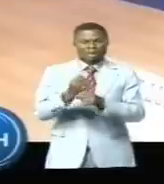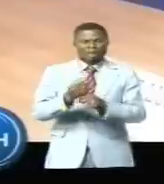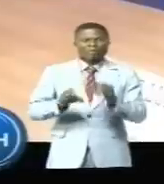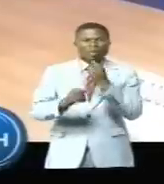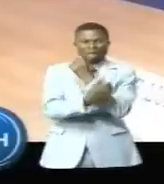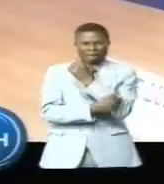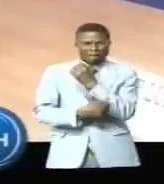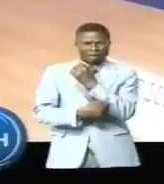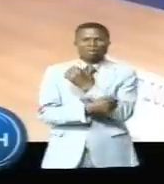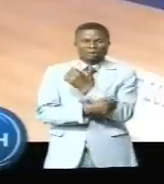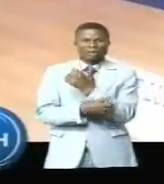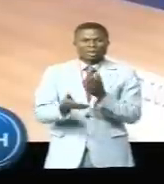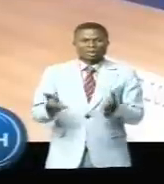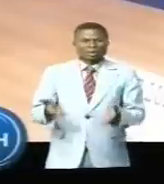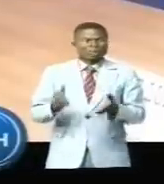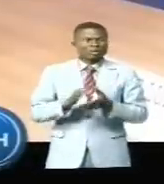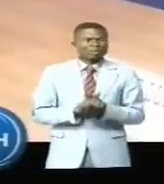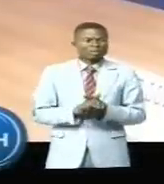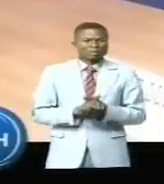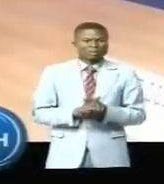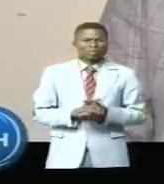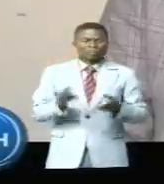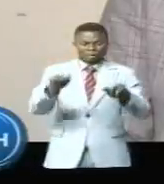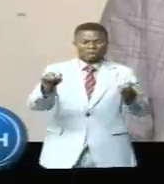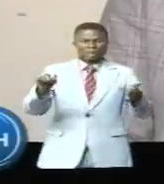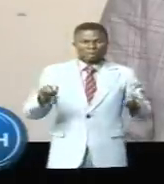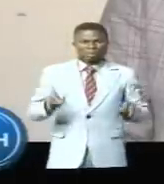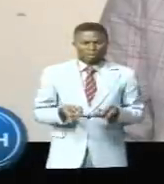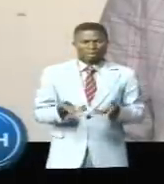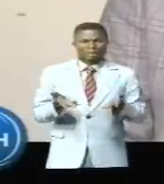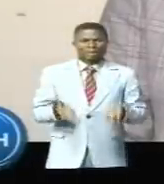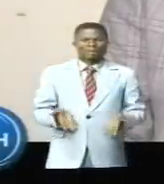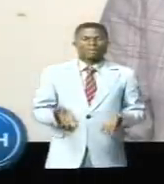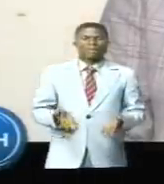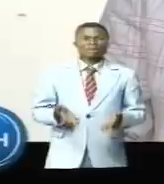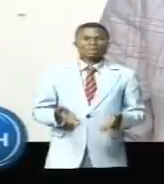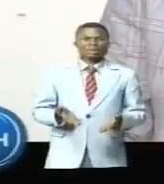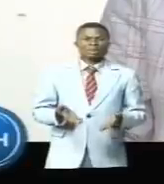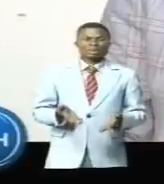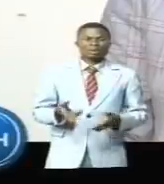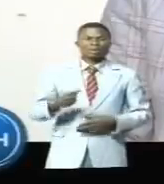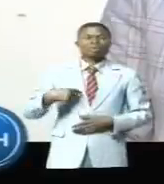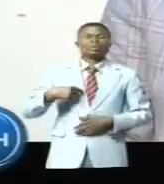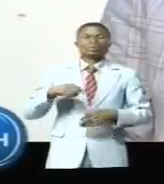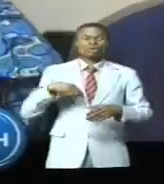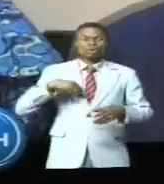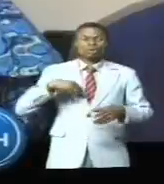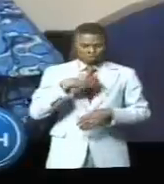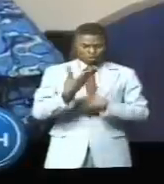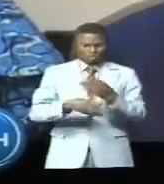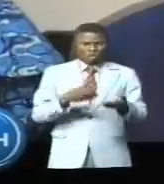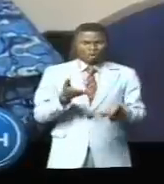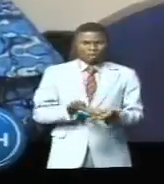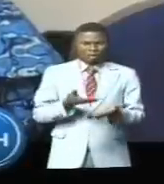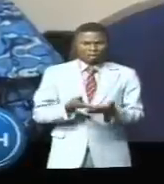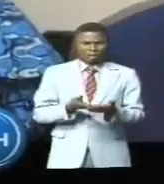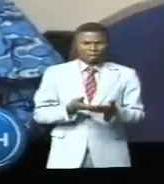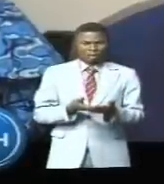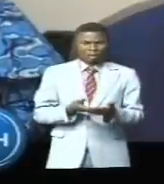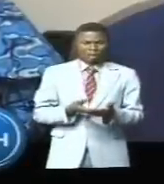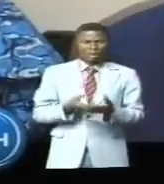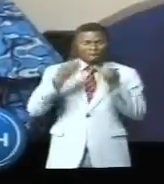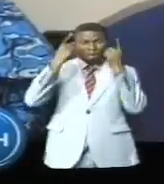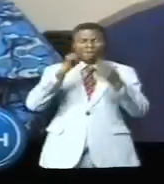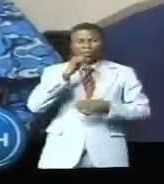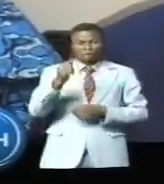mieux. Le cadre même dans lequel nous prestons nous interpelle.